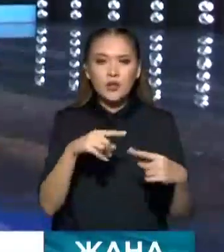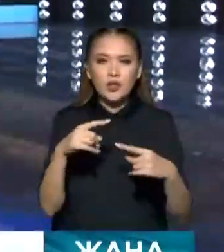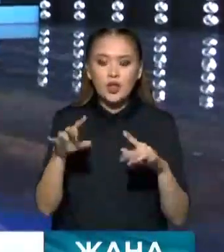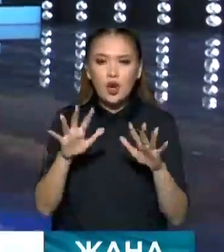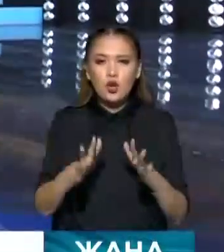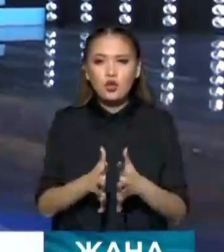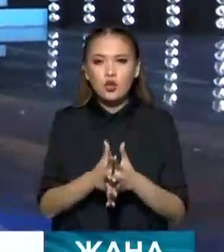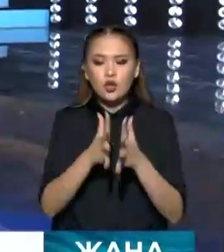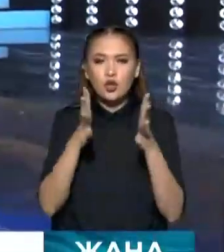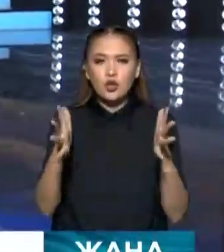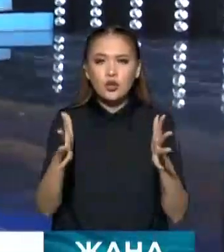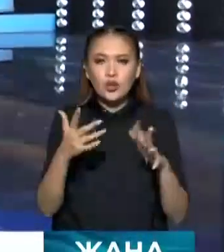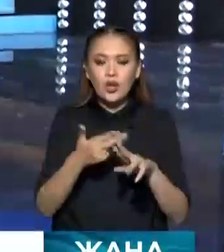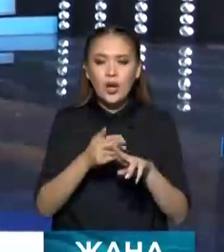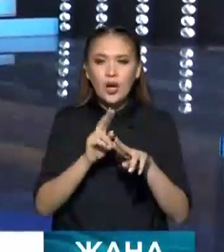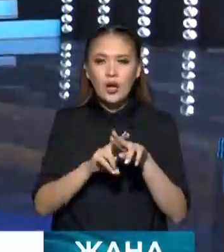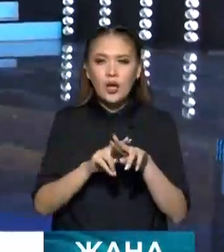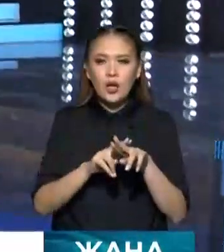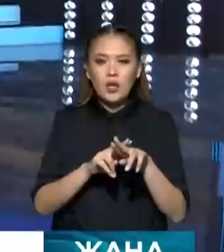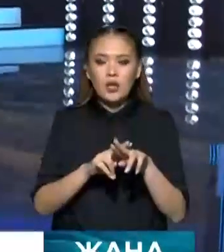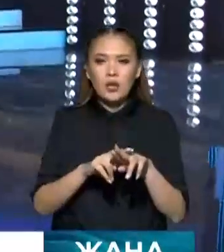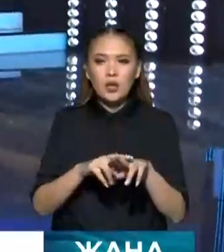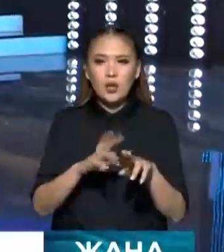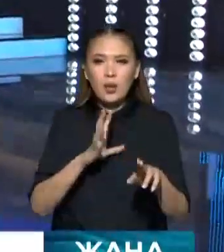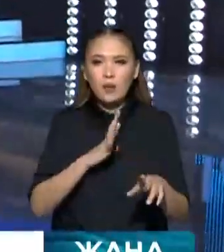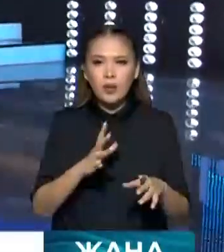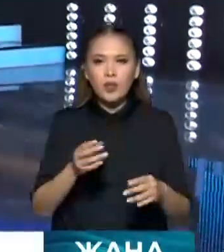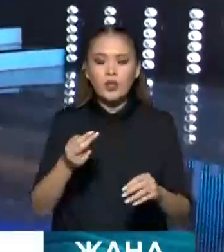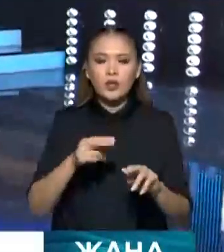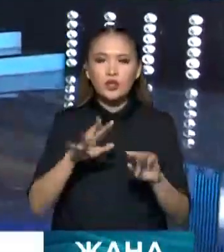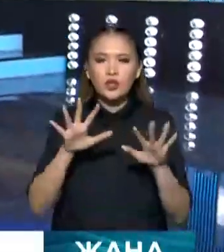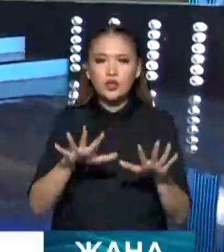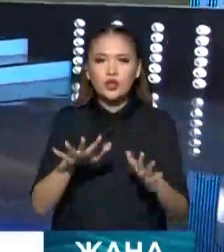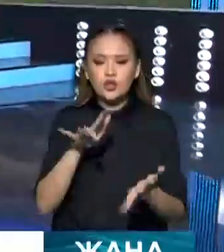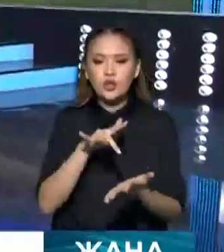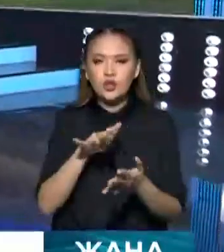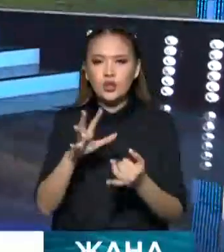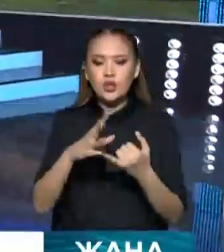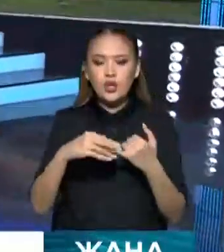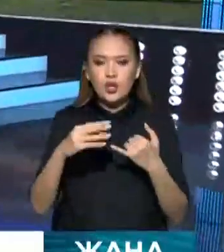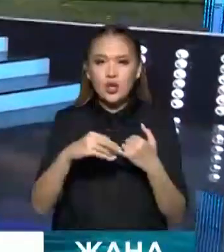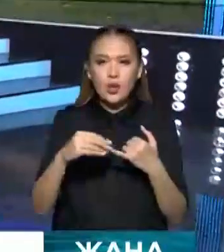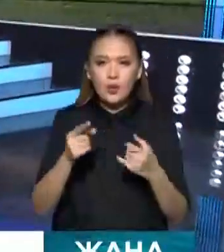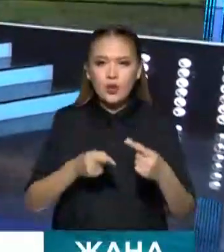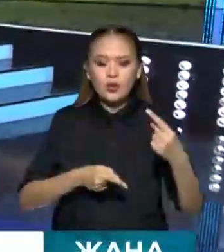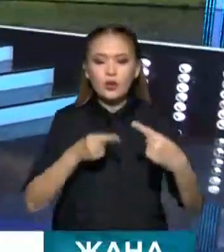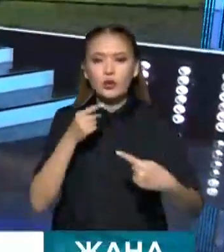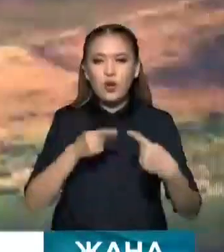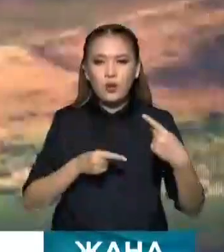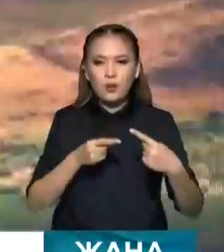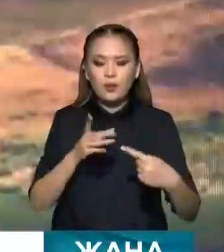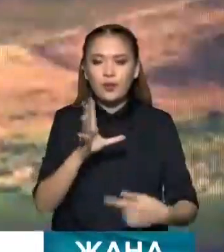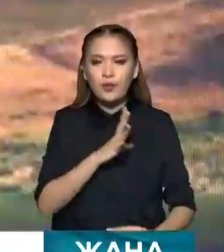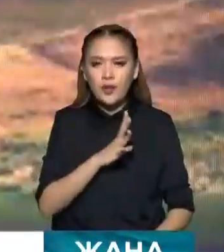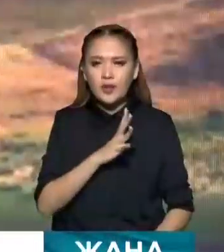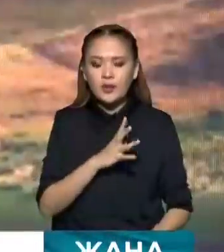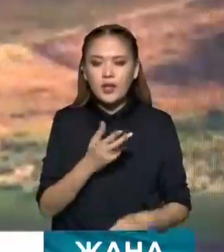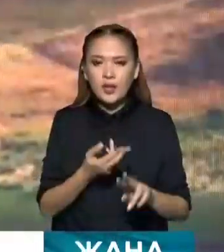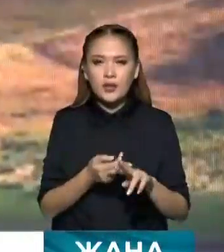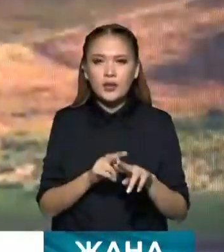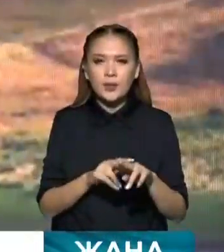үлкен-үлкен латифундистер бар. Олар кәдімгіше бұл жерлерді қайтармас үшін кәдімгіше күресіп жүр. Сондықтан бүгінгі